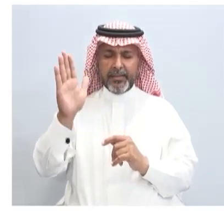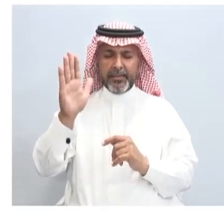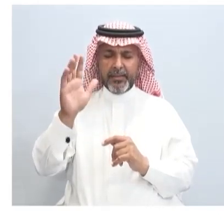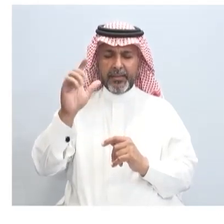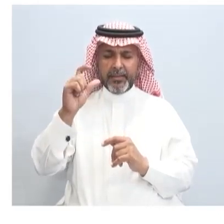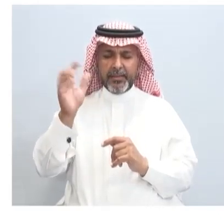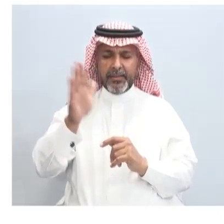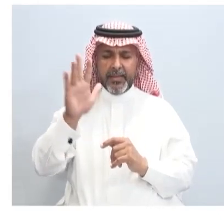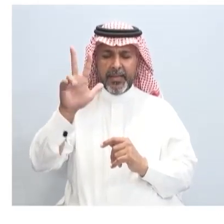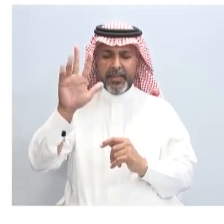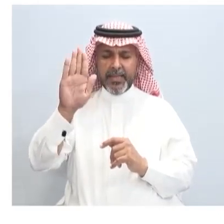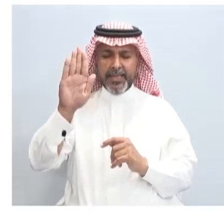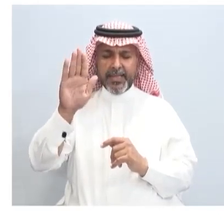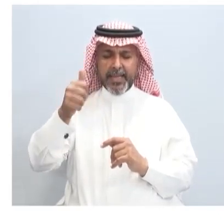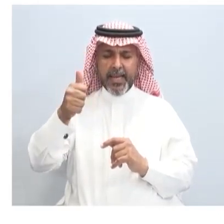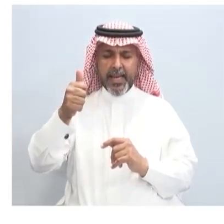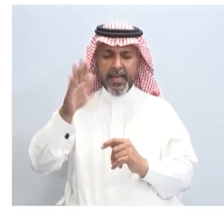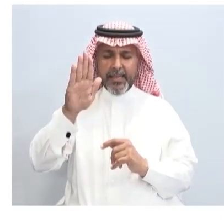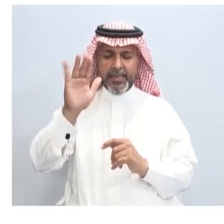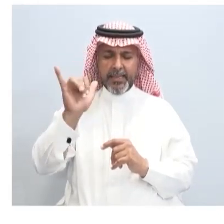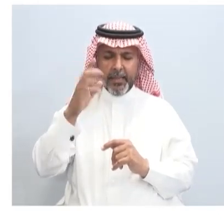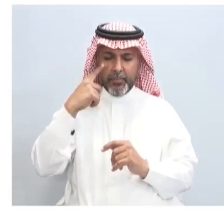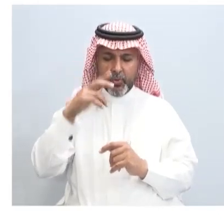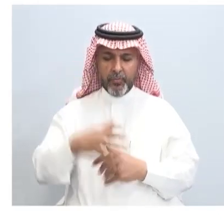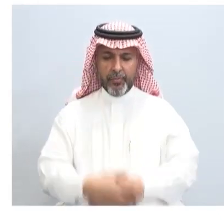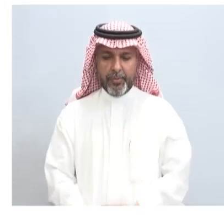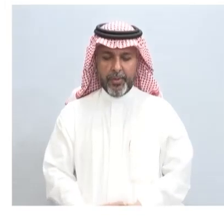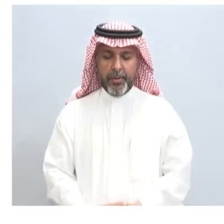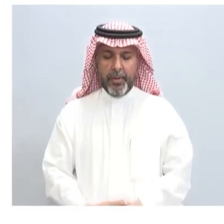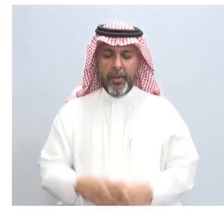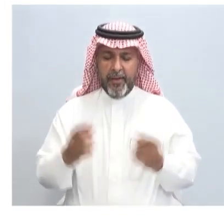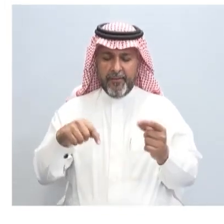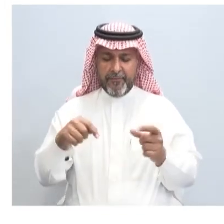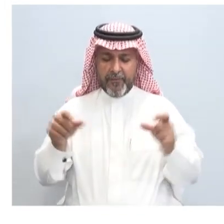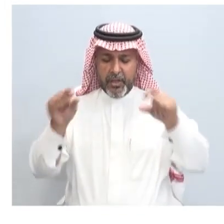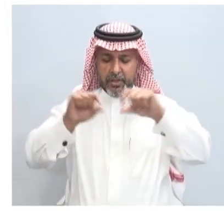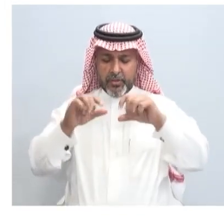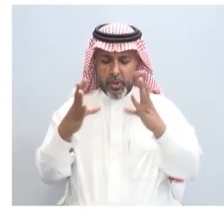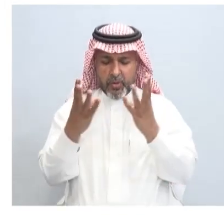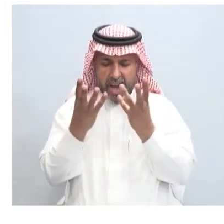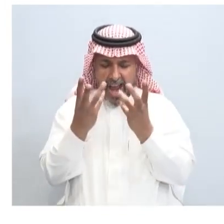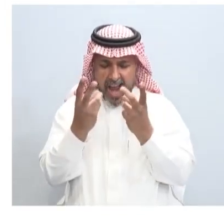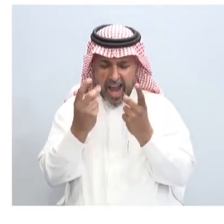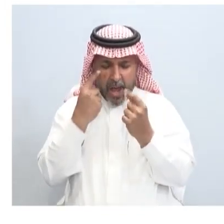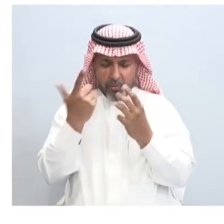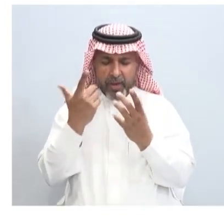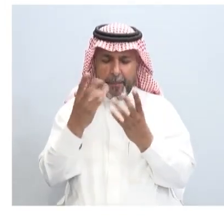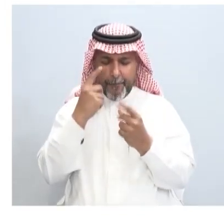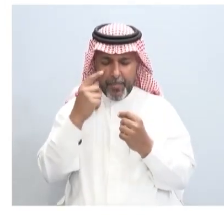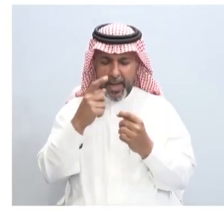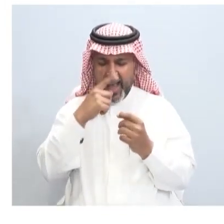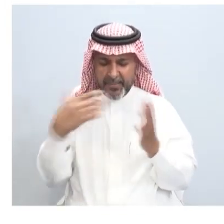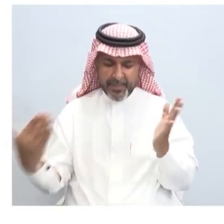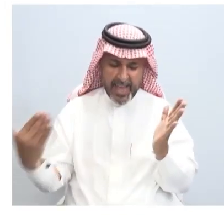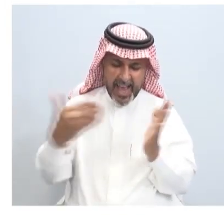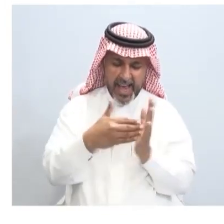العد الاساسي ذكرنا انه هو مبدا الضرب فانا اذا كان عندي تجربه متعدده المراحل فبالتالي راح اشوف عدد النواتج